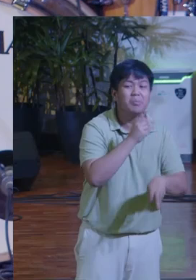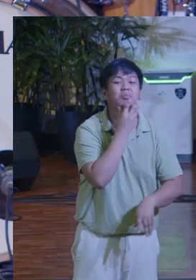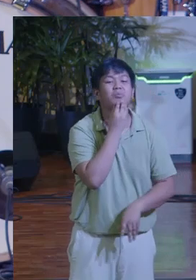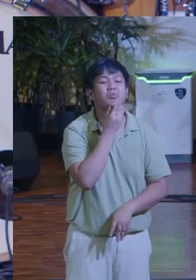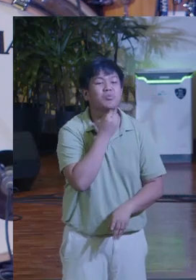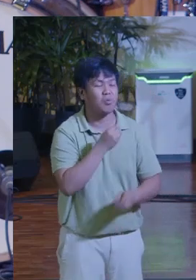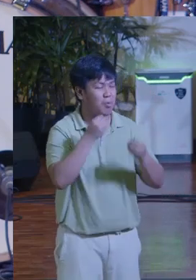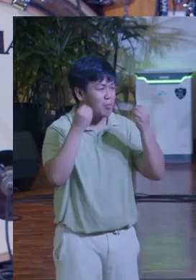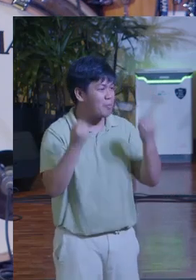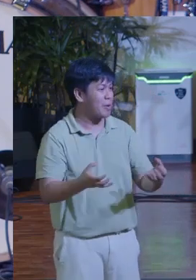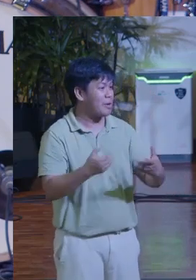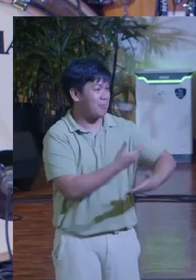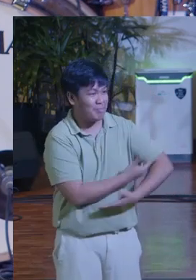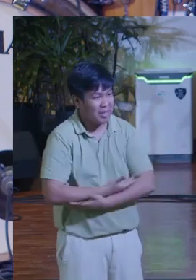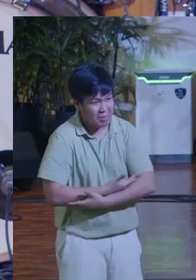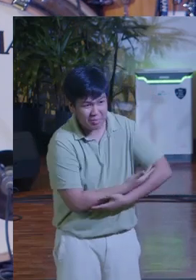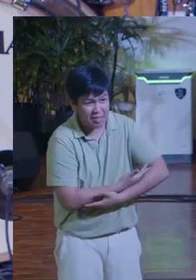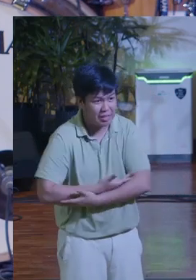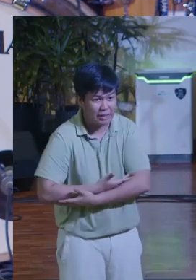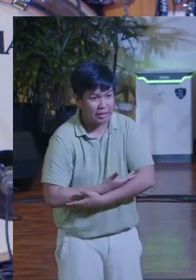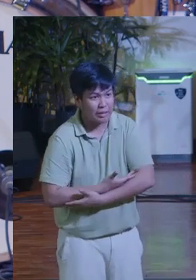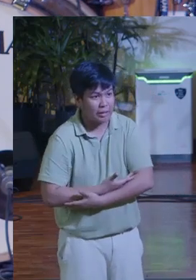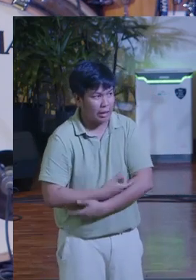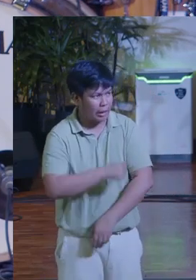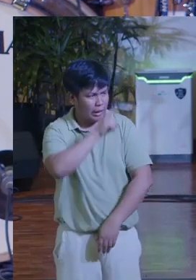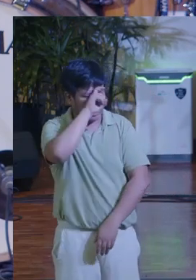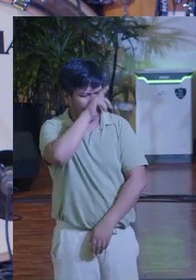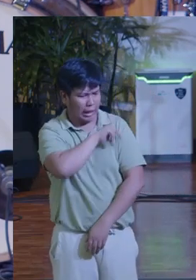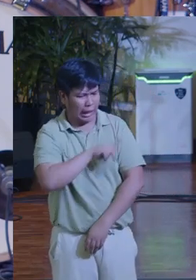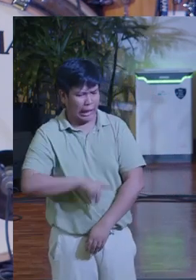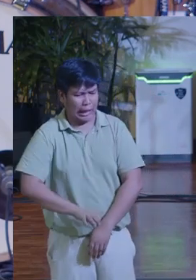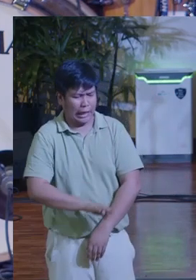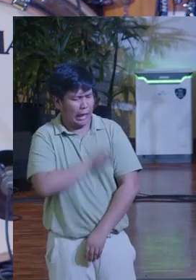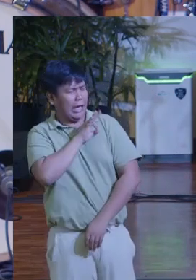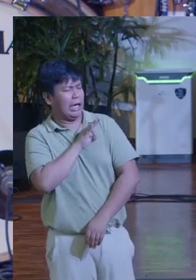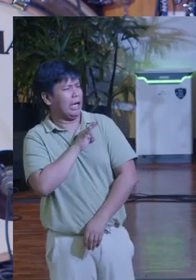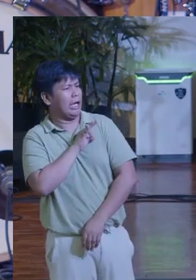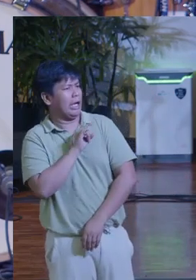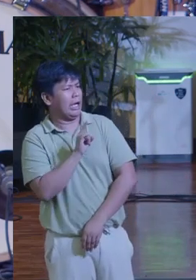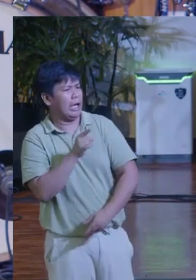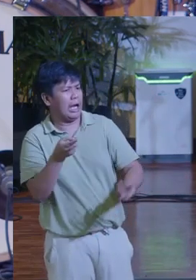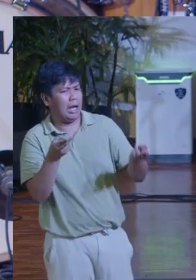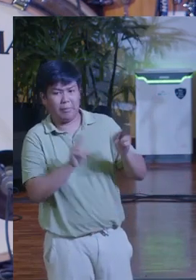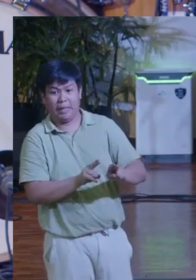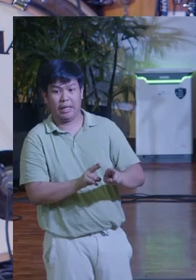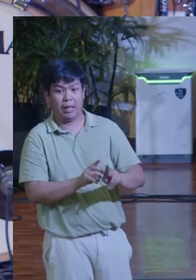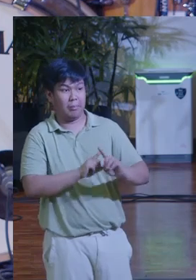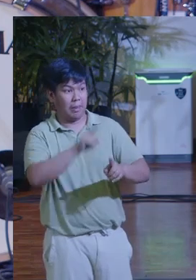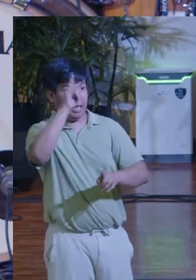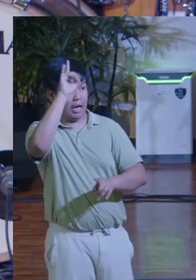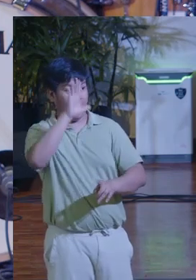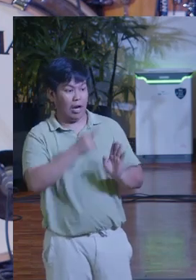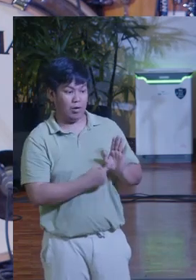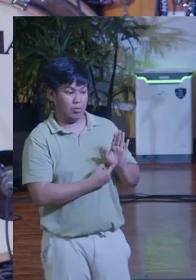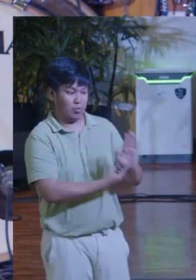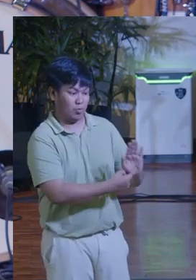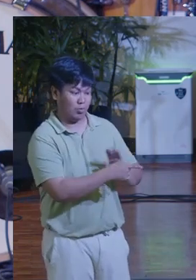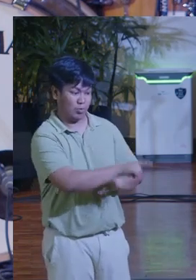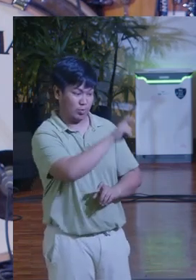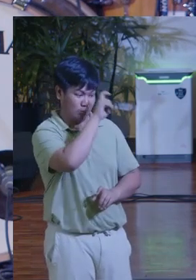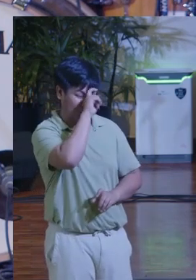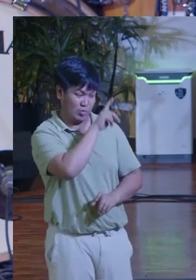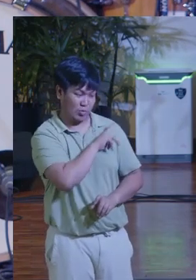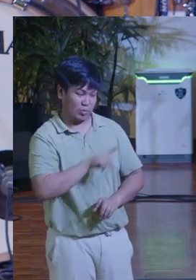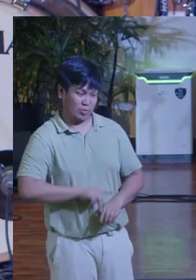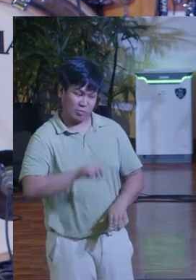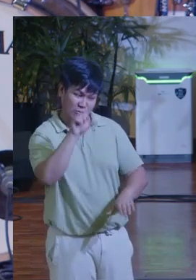baby. No? So siguro pagpapala ng Diyos yun para ipamukha kay Pharaoh na hindi ka